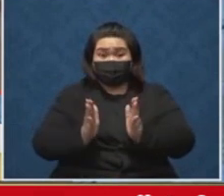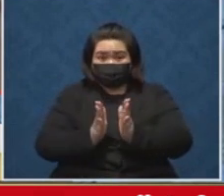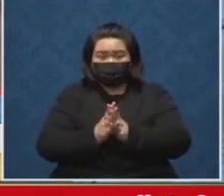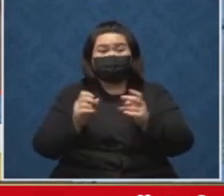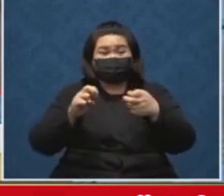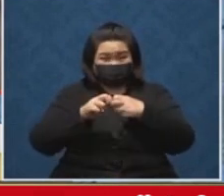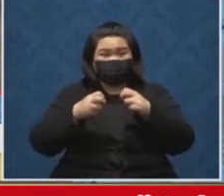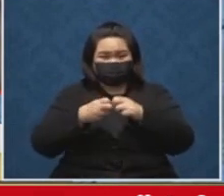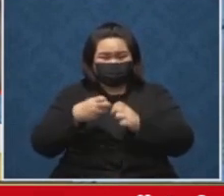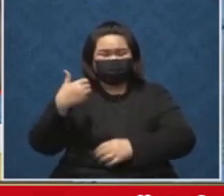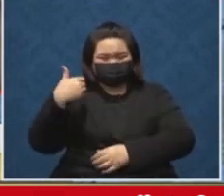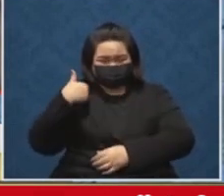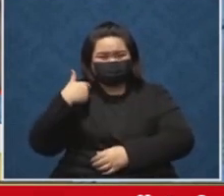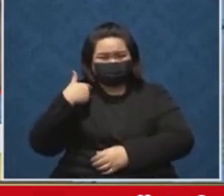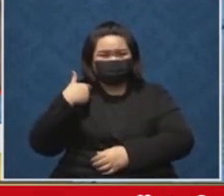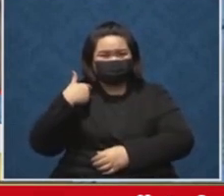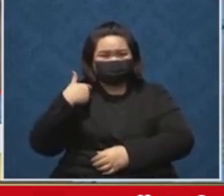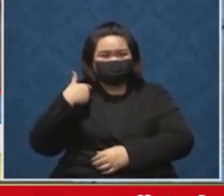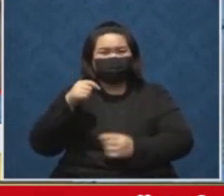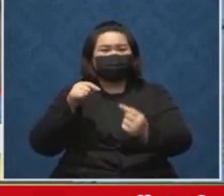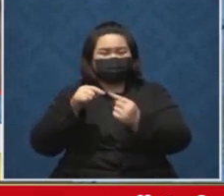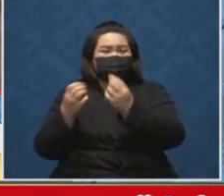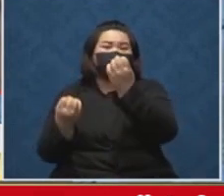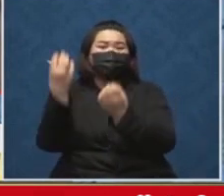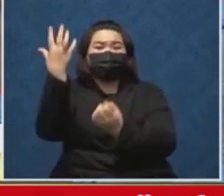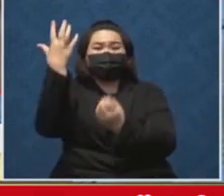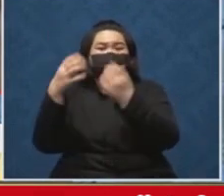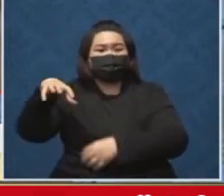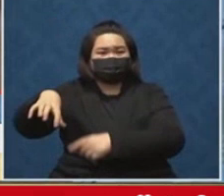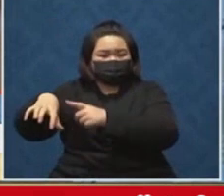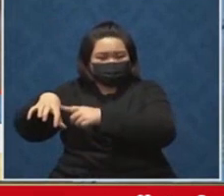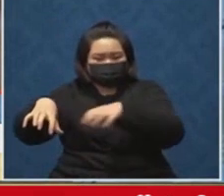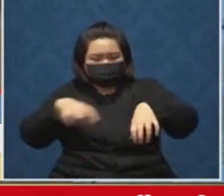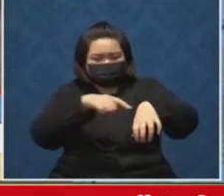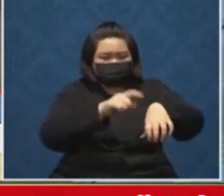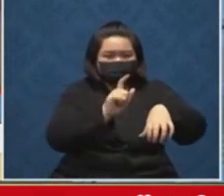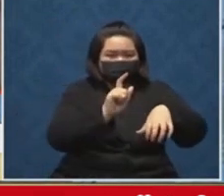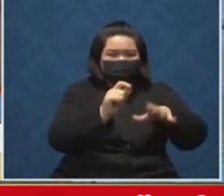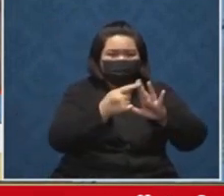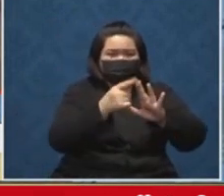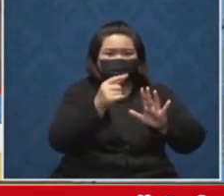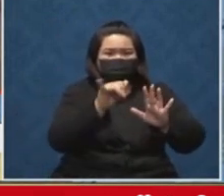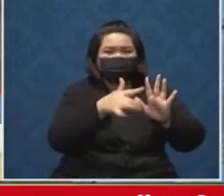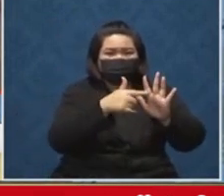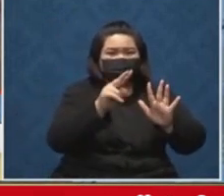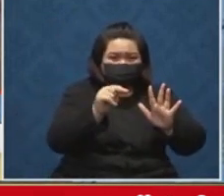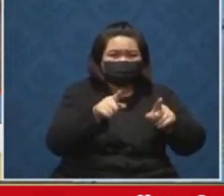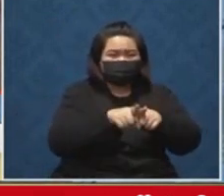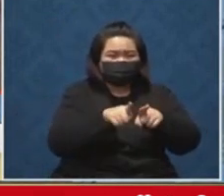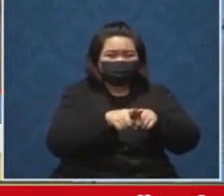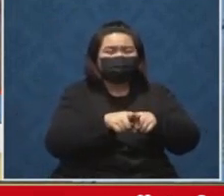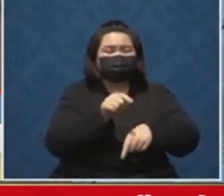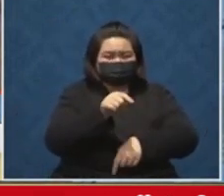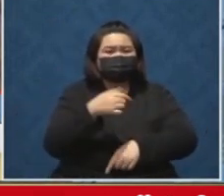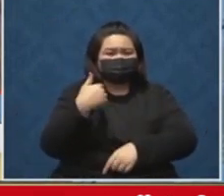ลจันเพนก็อยู่ถือว่าอยู่ในเขตป่าไม้อุทยานวัดดอยธรรมเจดีวัดนี้วัดอาจารย์มั่นเลย